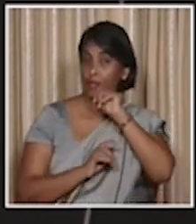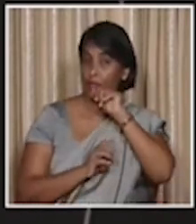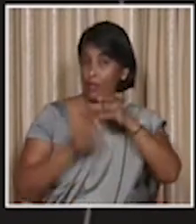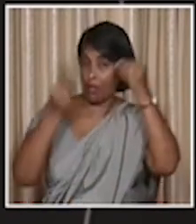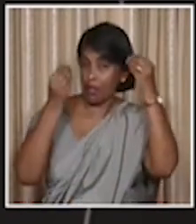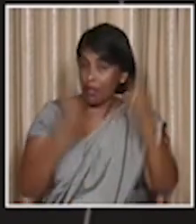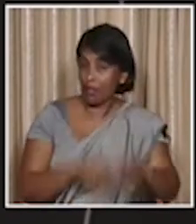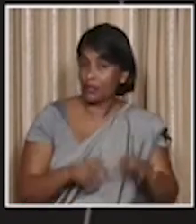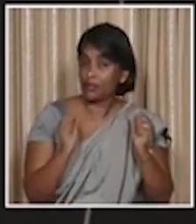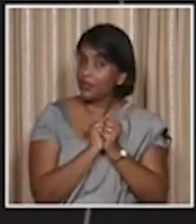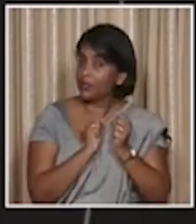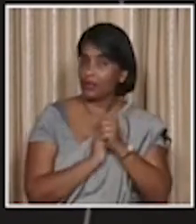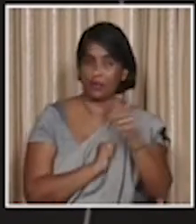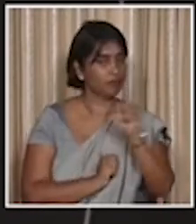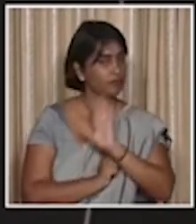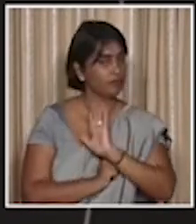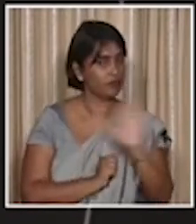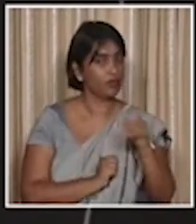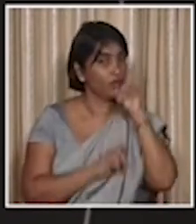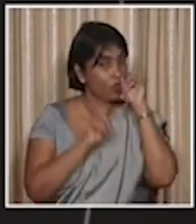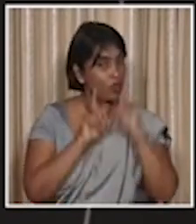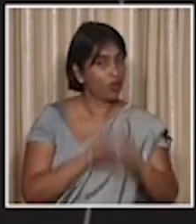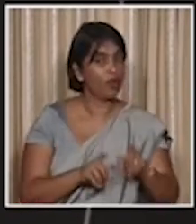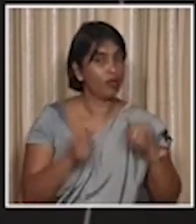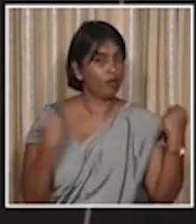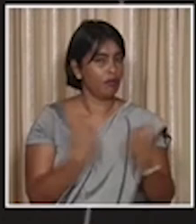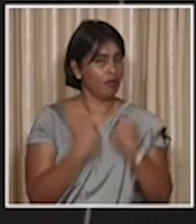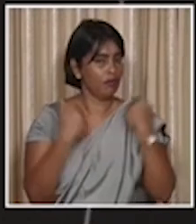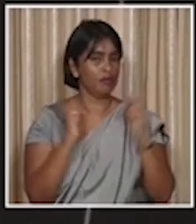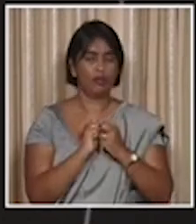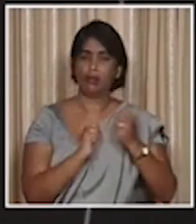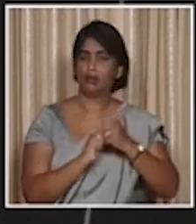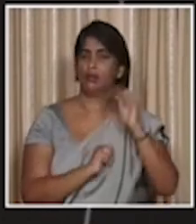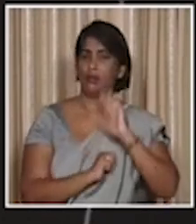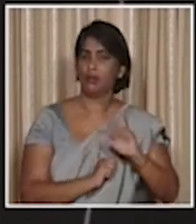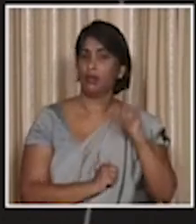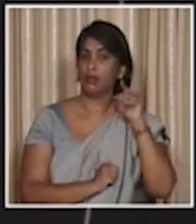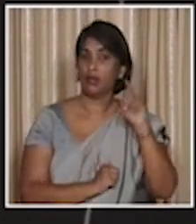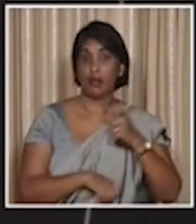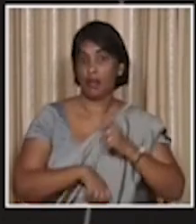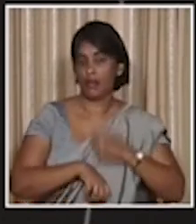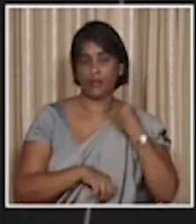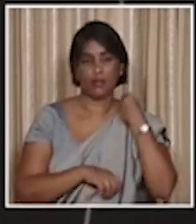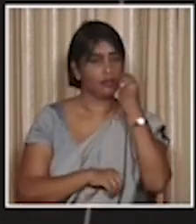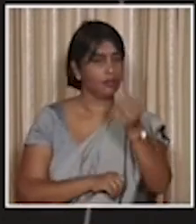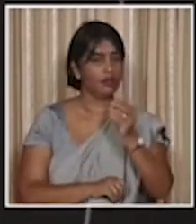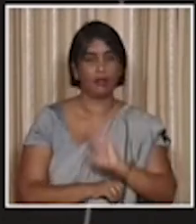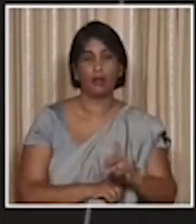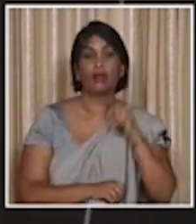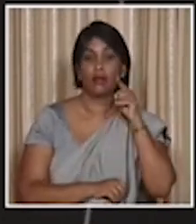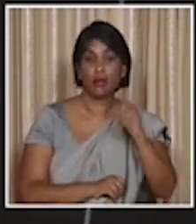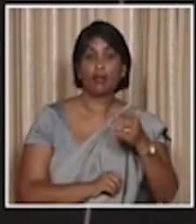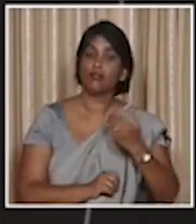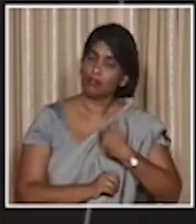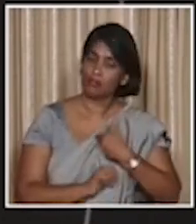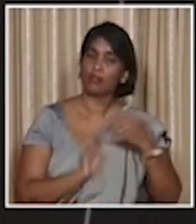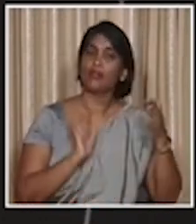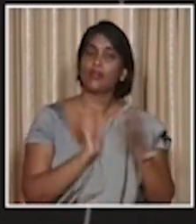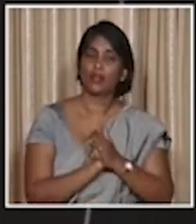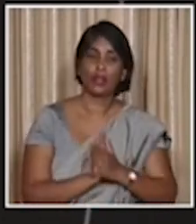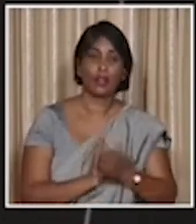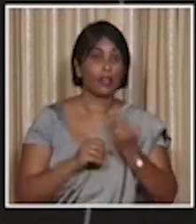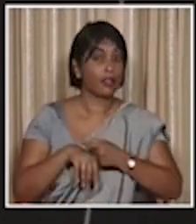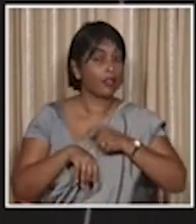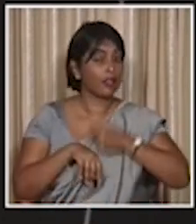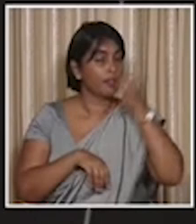කඩා කප්පල්කාරී වැඩ කරන්න ලෑස්ති වෙන්න එපා. මේ විදිහට ගැටණ ඇති කරන්න ලෑස්ති වෙන්න එපා. ඒවට මම ඉඩ දෙන්නේ නැහැ. ඒකත් එක්ක මමත් ඉන්නවා.